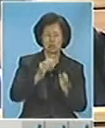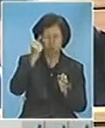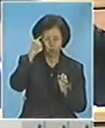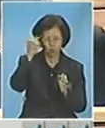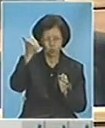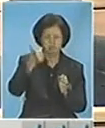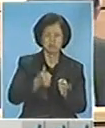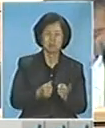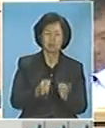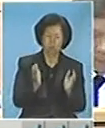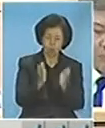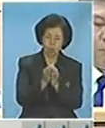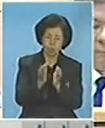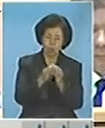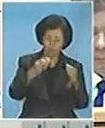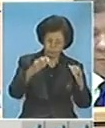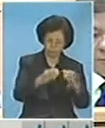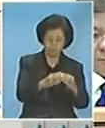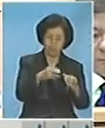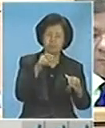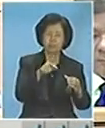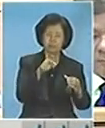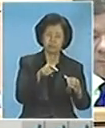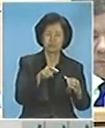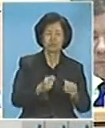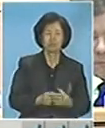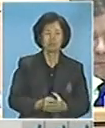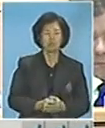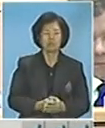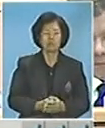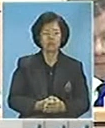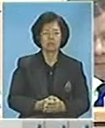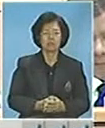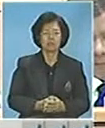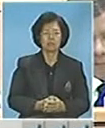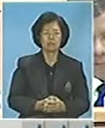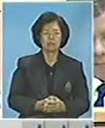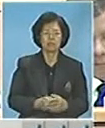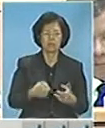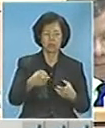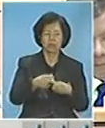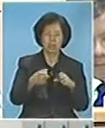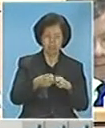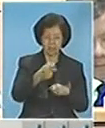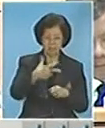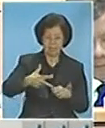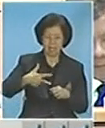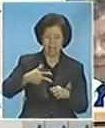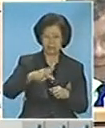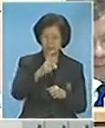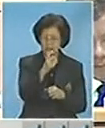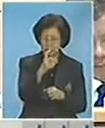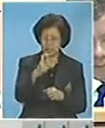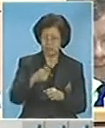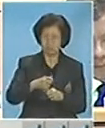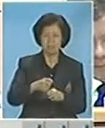ปอยู่รวมอยู่ที่หน่วยงานนี้ท่านประธานครับเพราะฉะนั้นปัญหาภาษาวิบัติปัญห